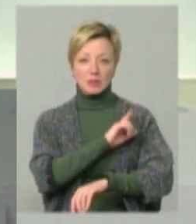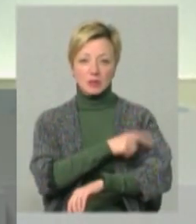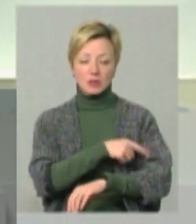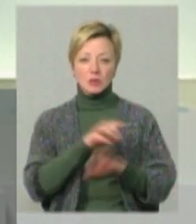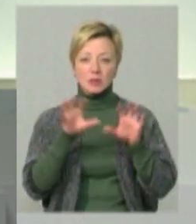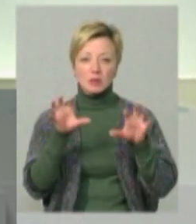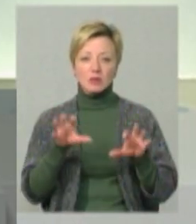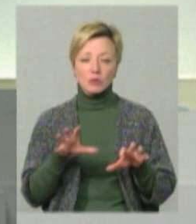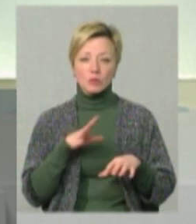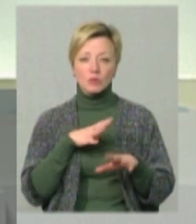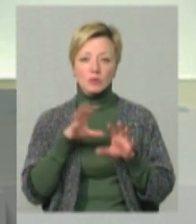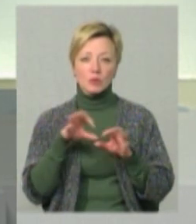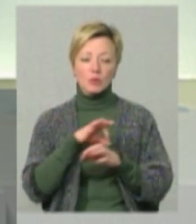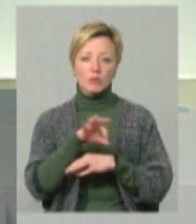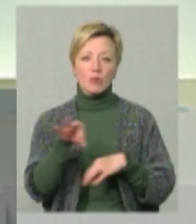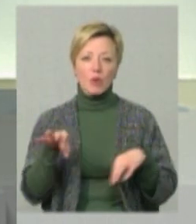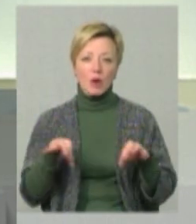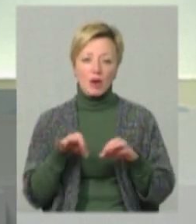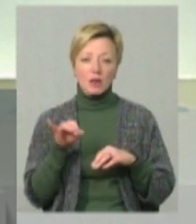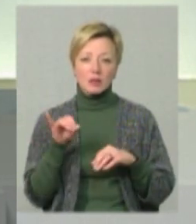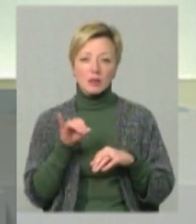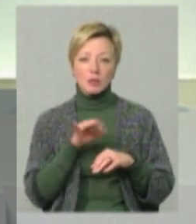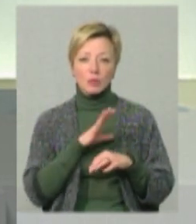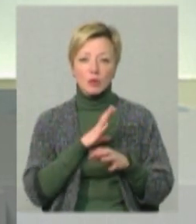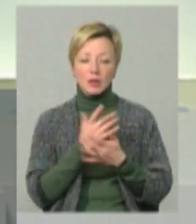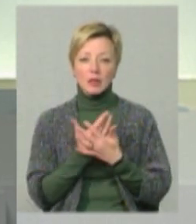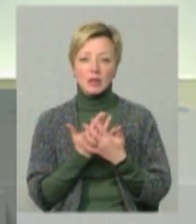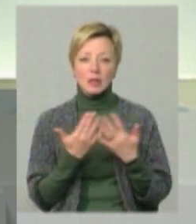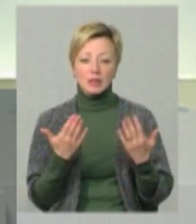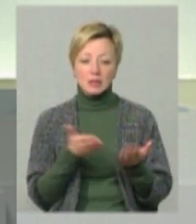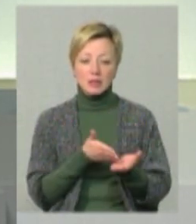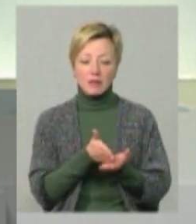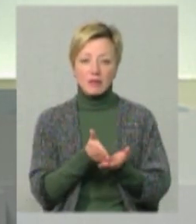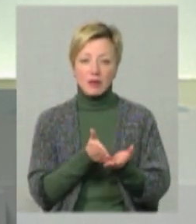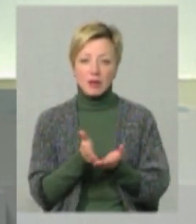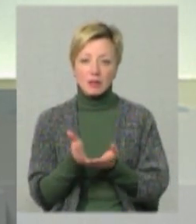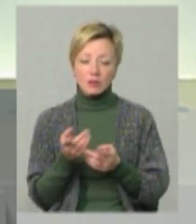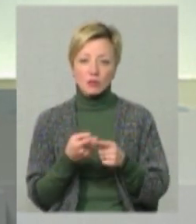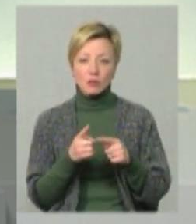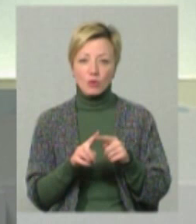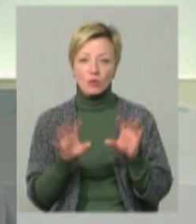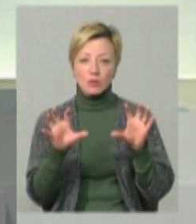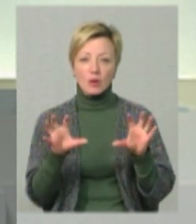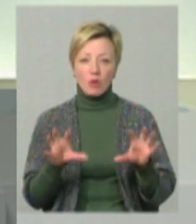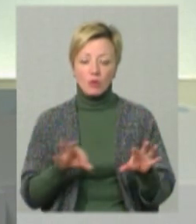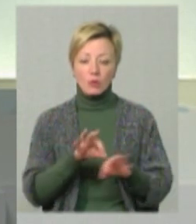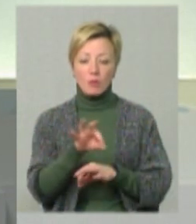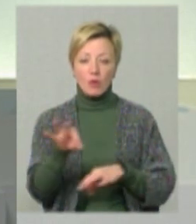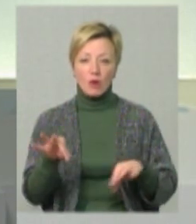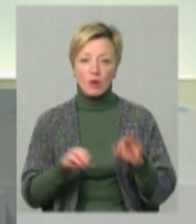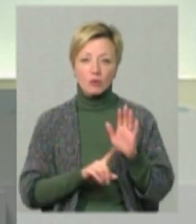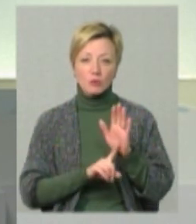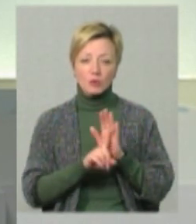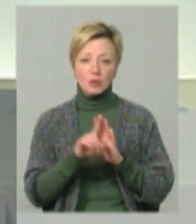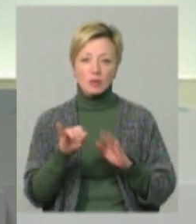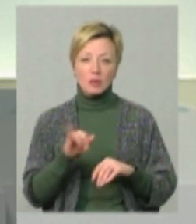ще це був законопроект, і були різні версії цього законопроекту, але з того моменту ми